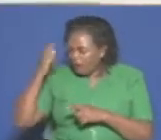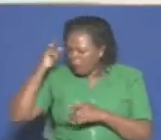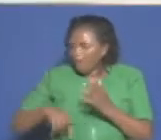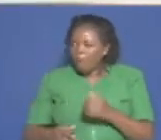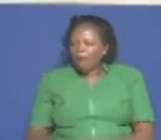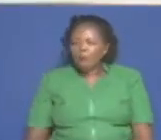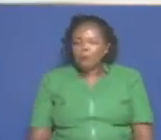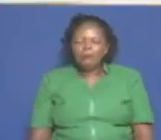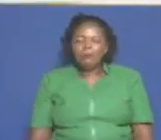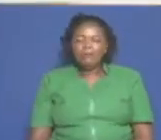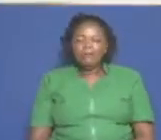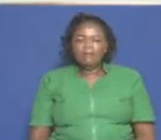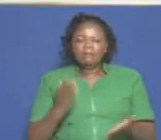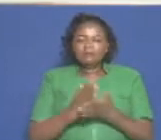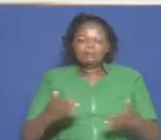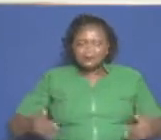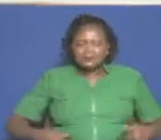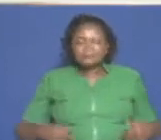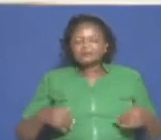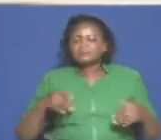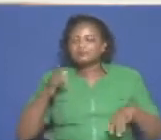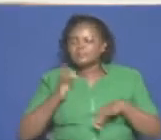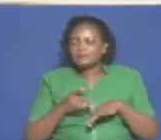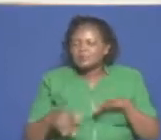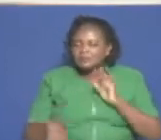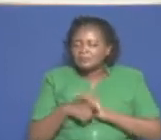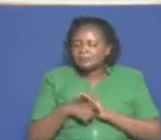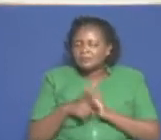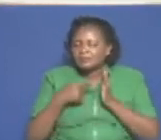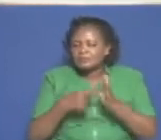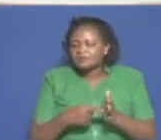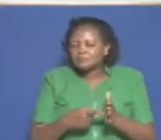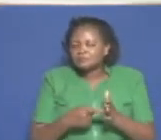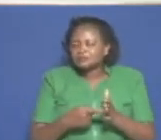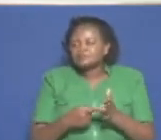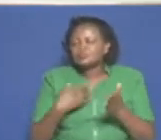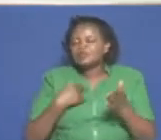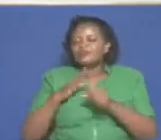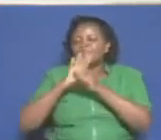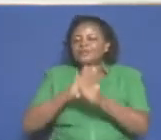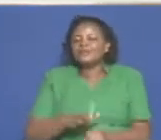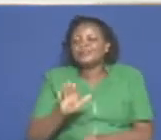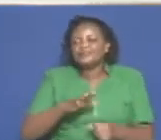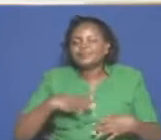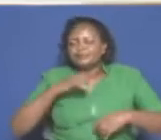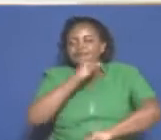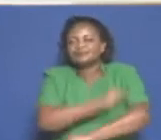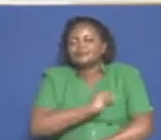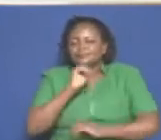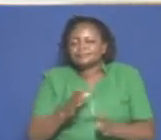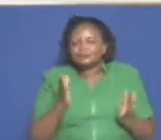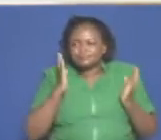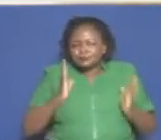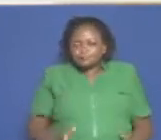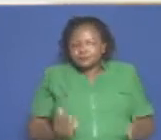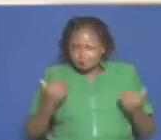Sababu inategemea na zile areas mtu anatoka. Unapata areas zingine vile nimesema hapa, kuna marginalized areas watu hawajasoma. Tuseme kama mimi mahali